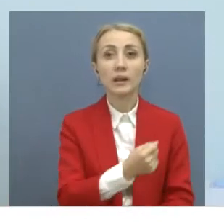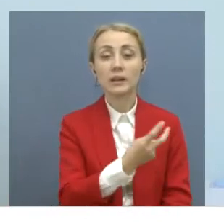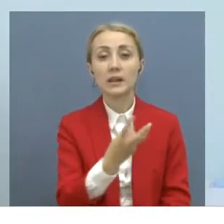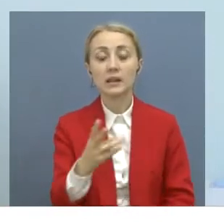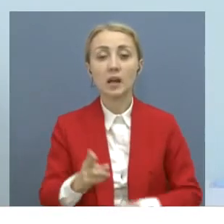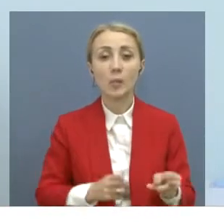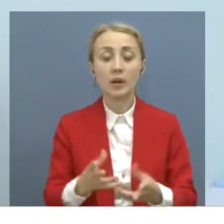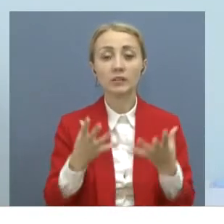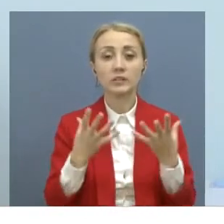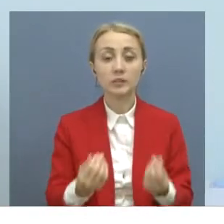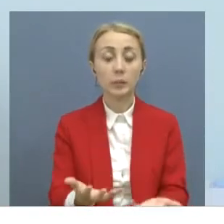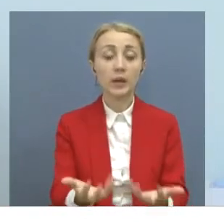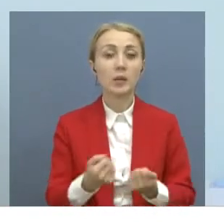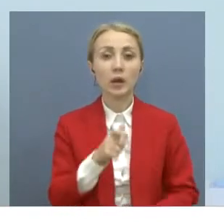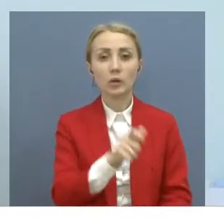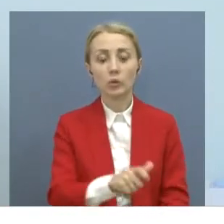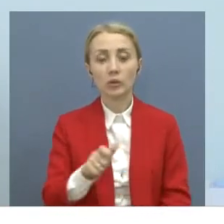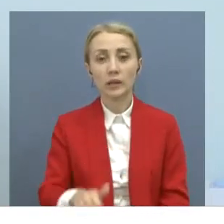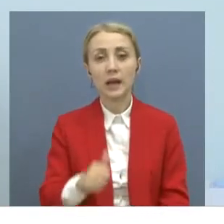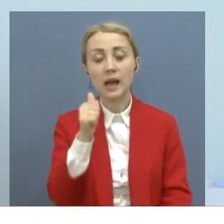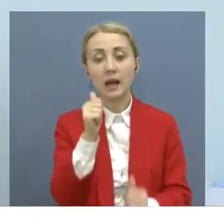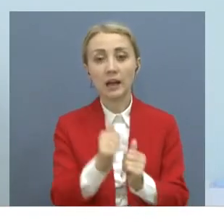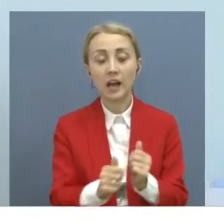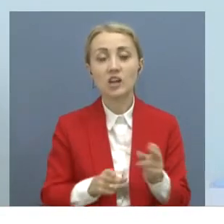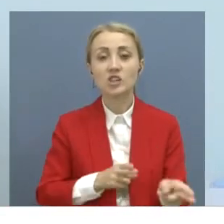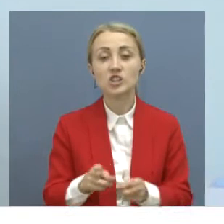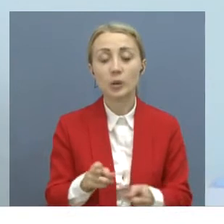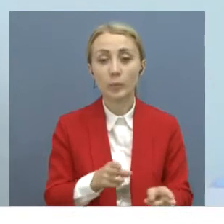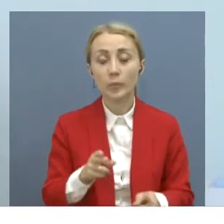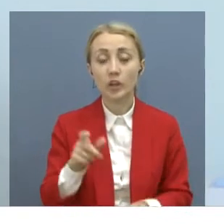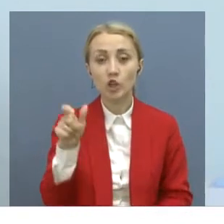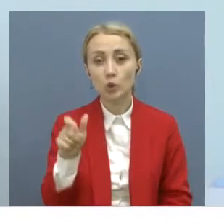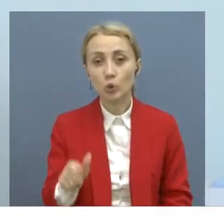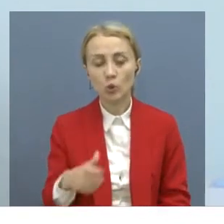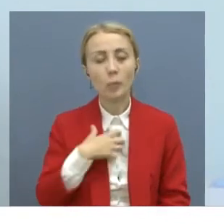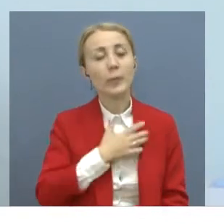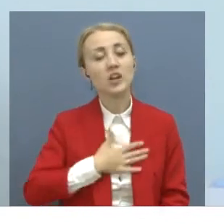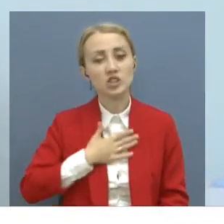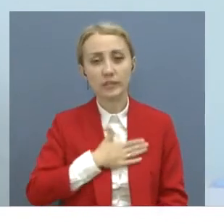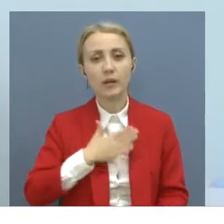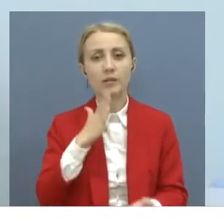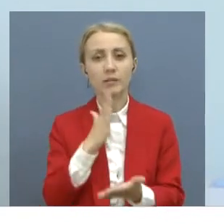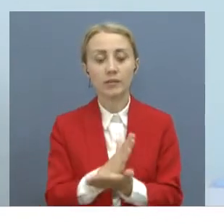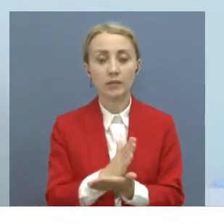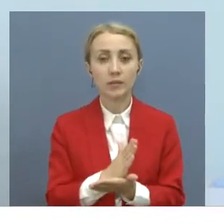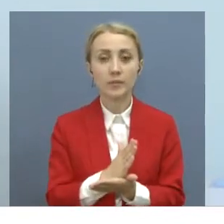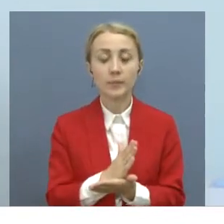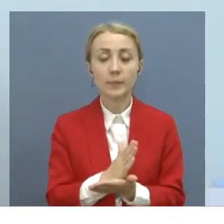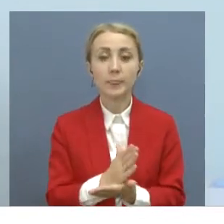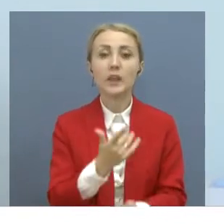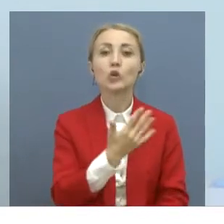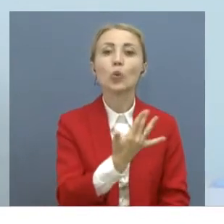хирург, я думаю. Операцияға кірерде әр хирург қобалжиды. Мен бұл жауапкершілікті сезінемін әрине. Әсіресе күрделі